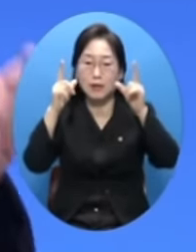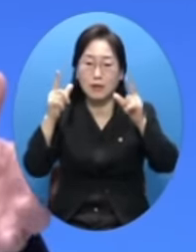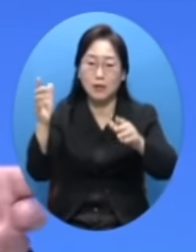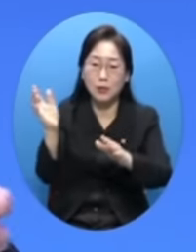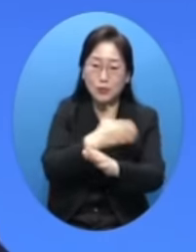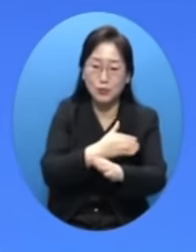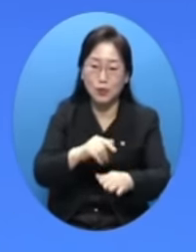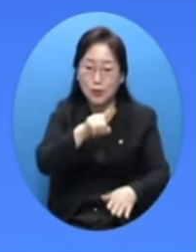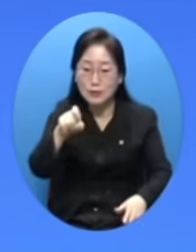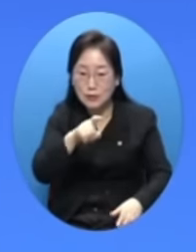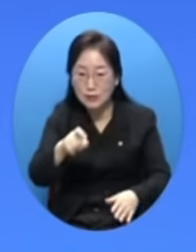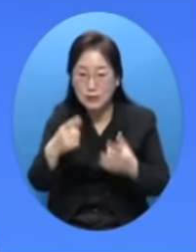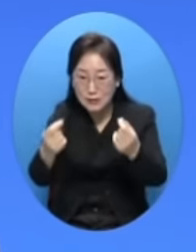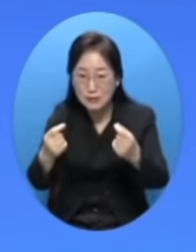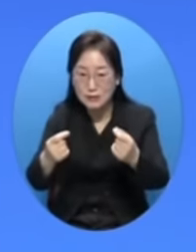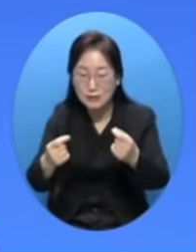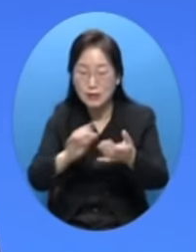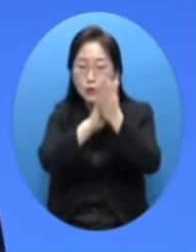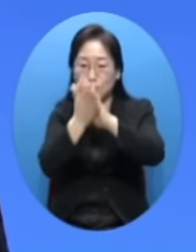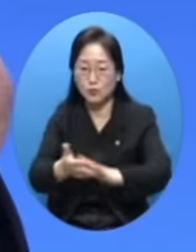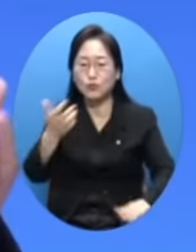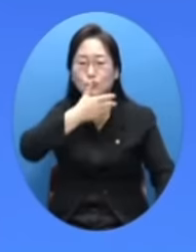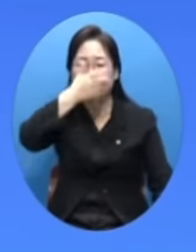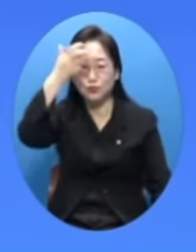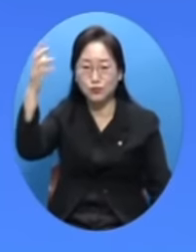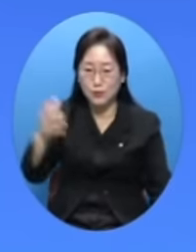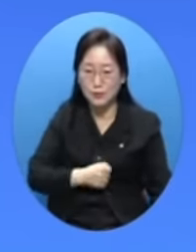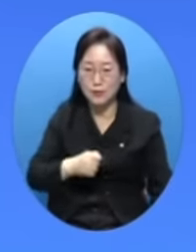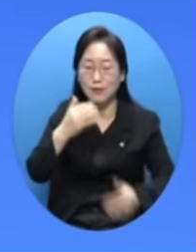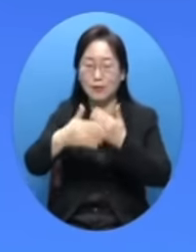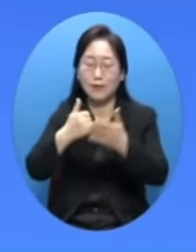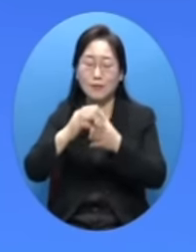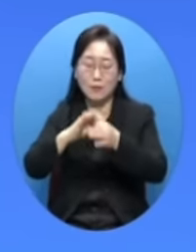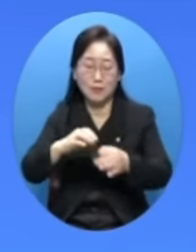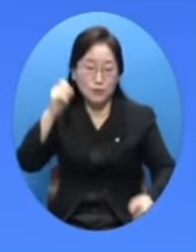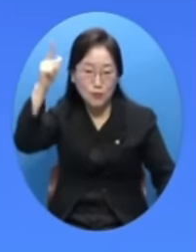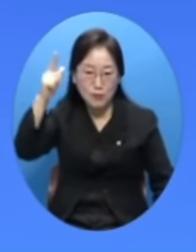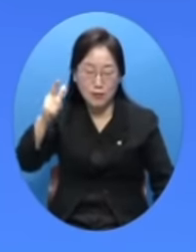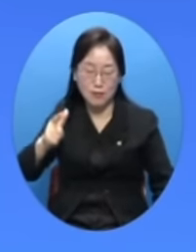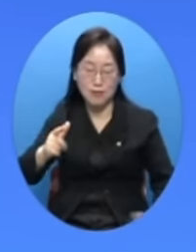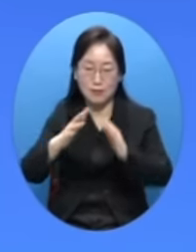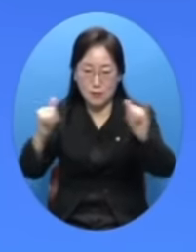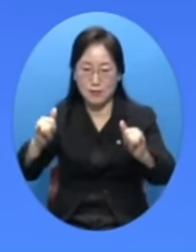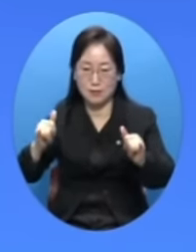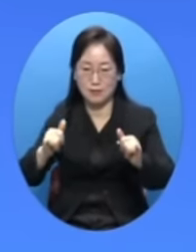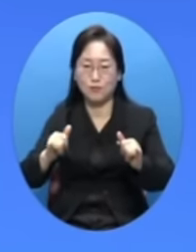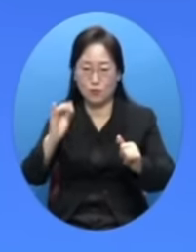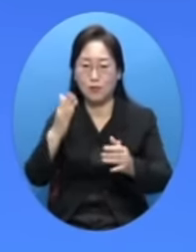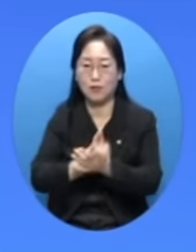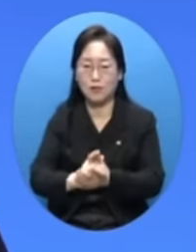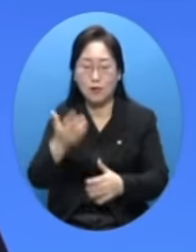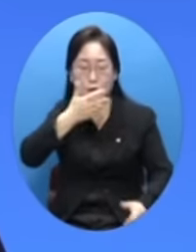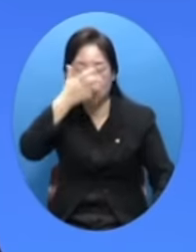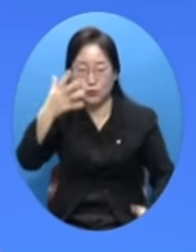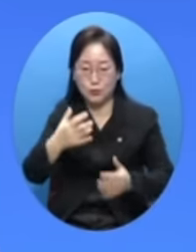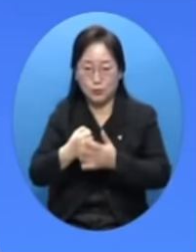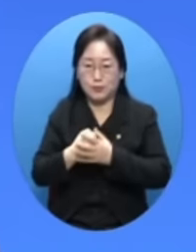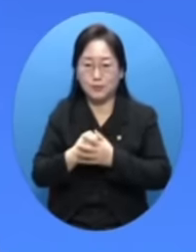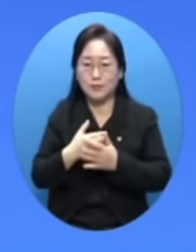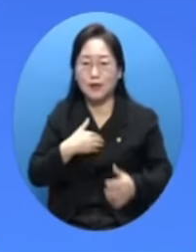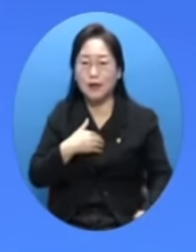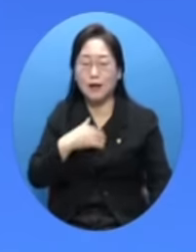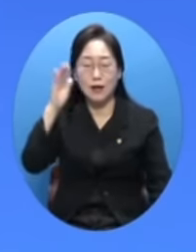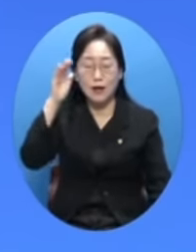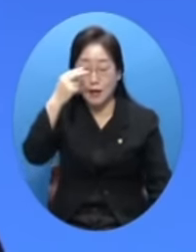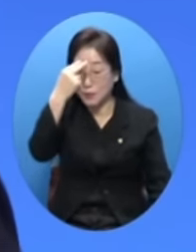지렁 같은 그 존재가 꿈을 가지니까 하나님의 위대한 타자 계약으로 변화된 것입니다 꿈을 품 품었습니다 내가